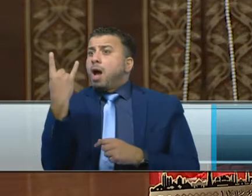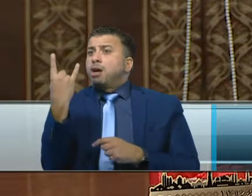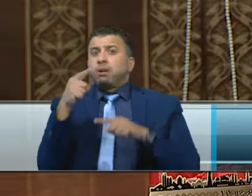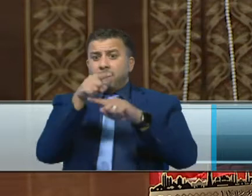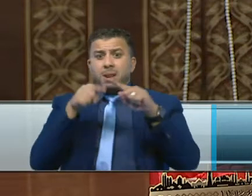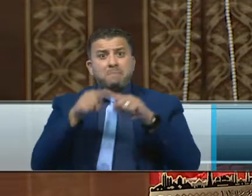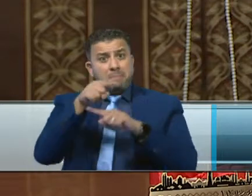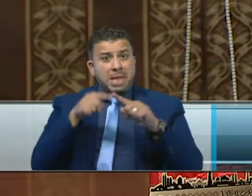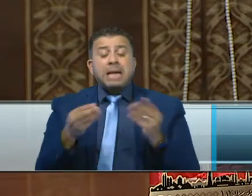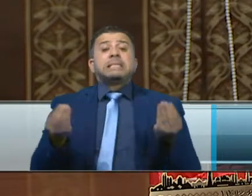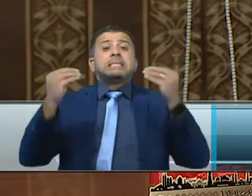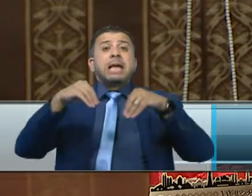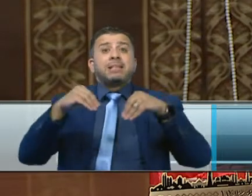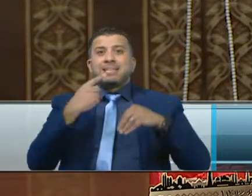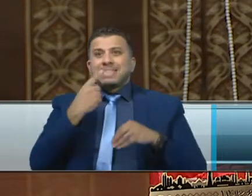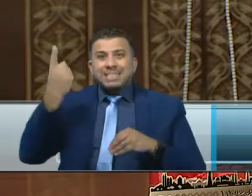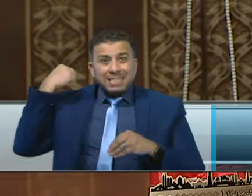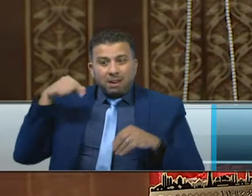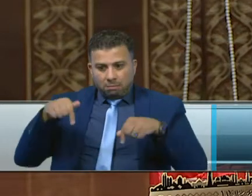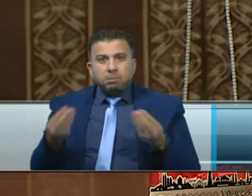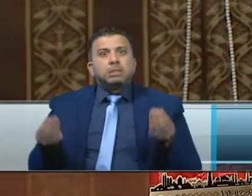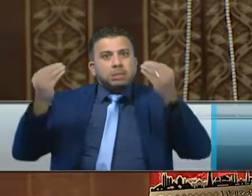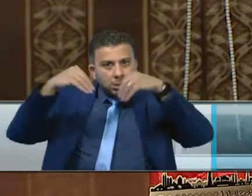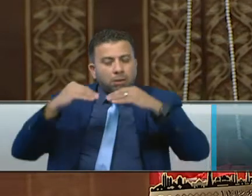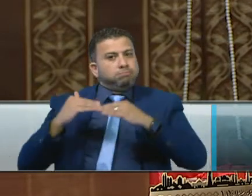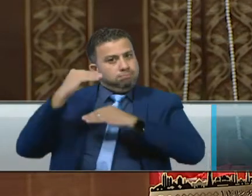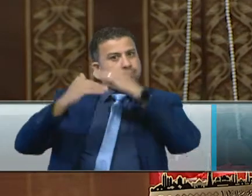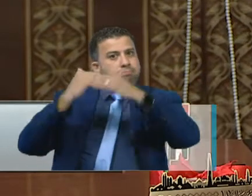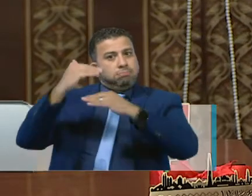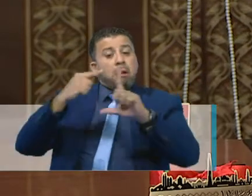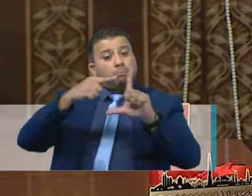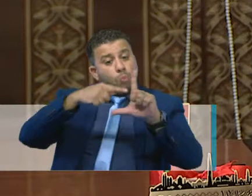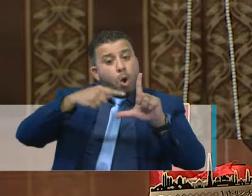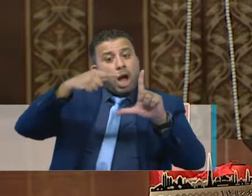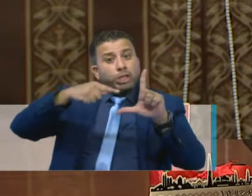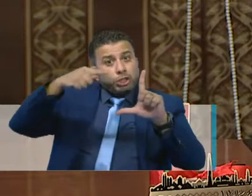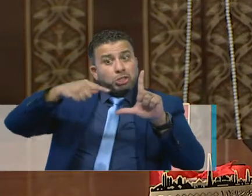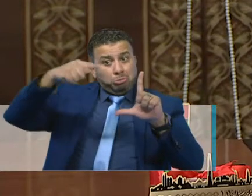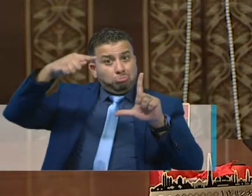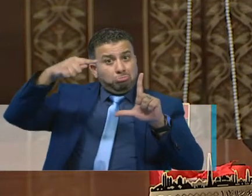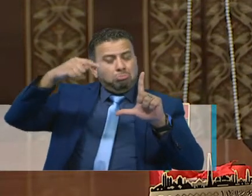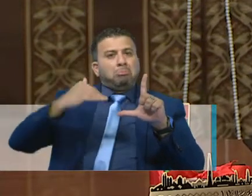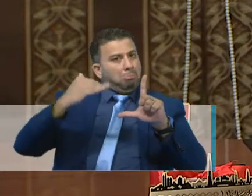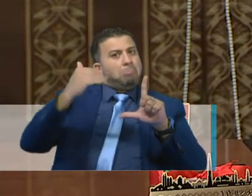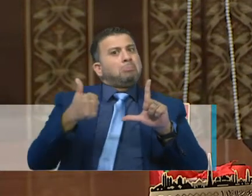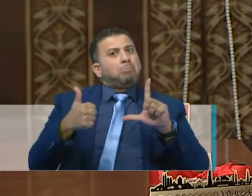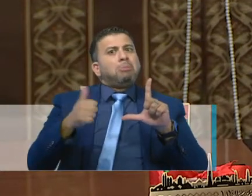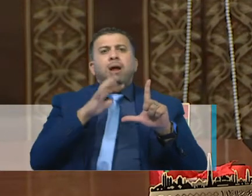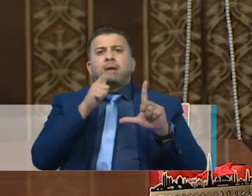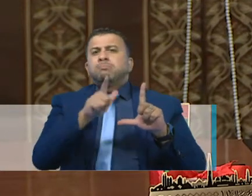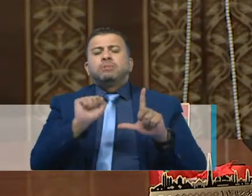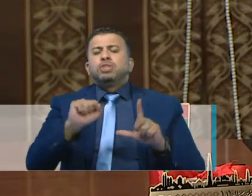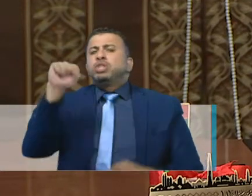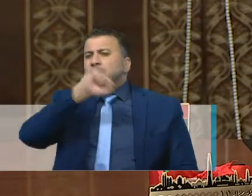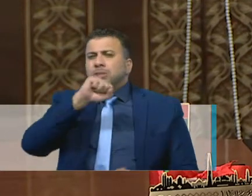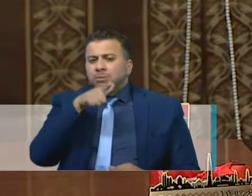زيادة عن نفس الفترة من العام السابق، وهو مؤشر جيد على عودة النشاط الاقتصادي والعقاري في الإمارة